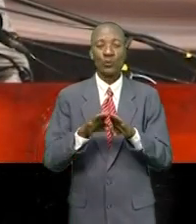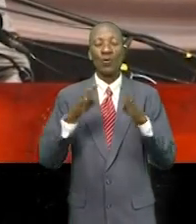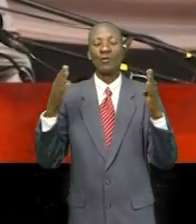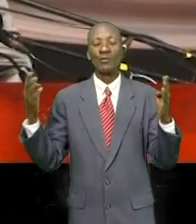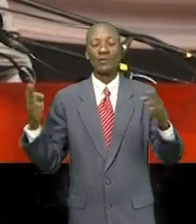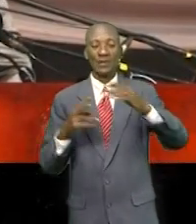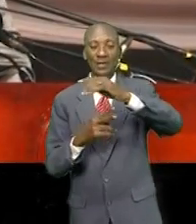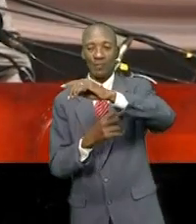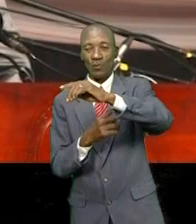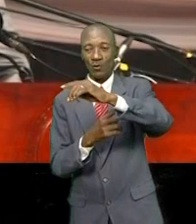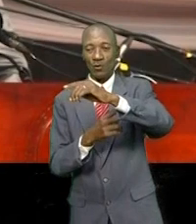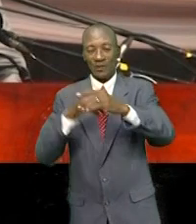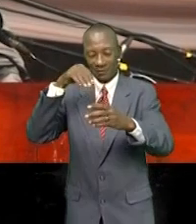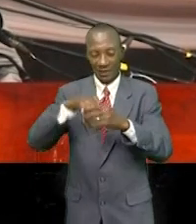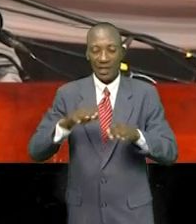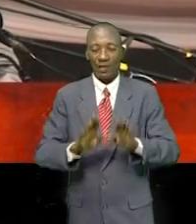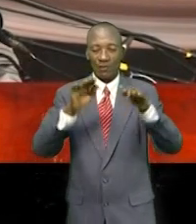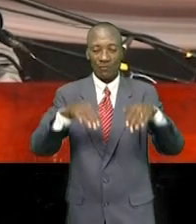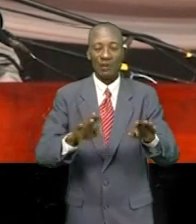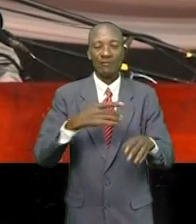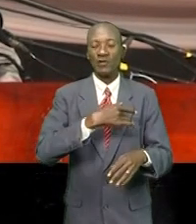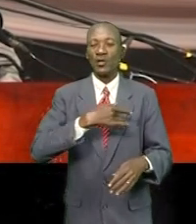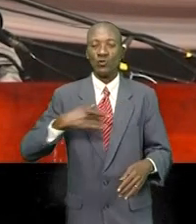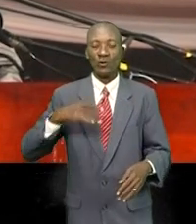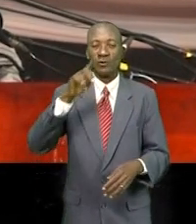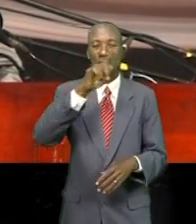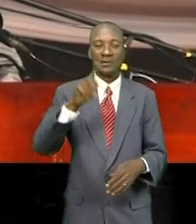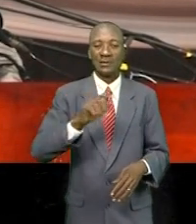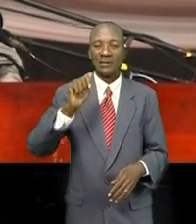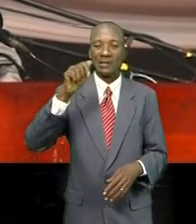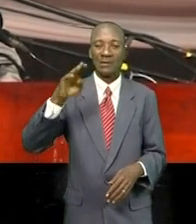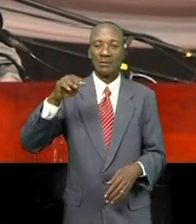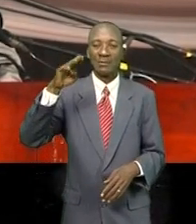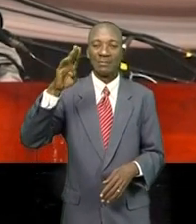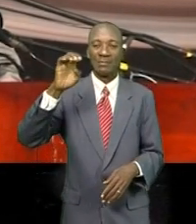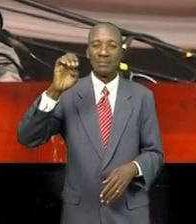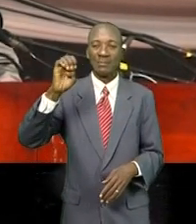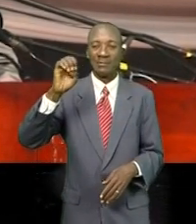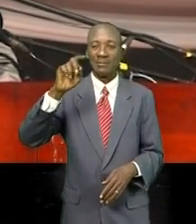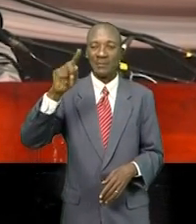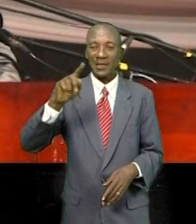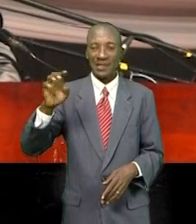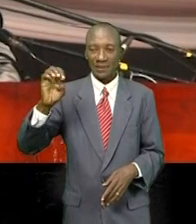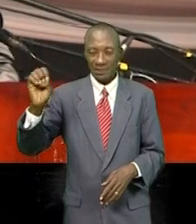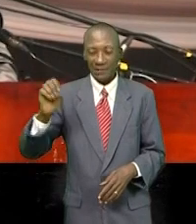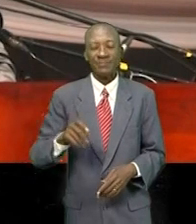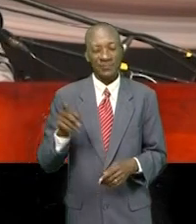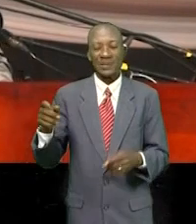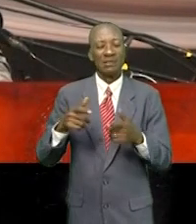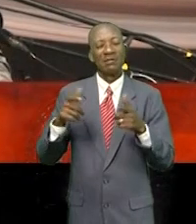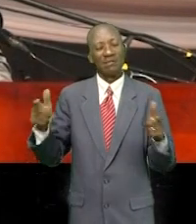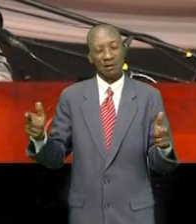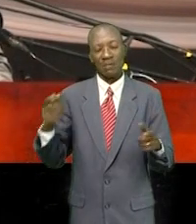Zambèze s'inscrit résolument dans la vision grandiose de l'agenda 2063 de l'Afrique que nous